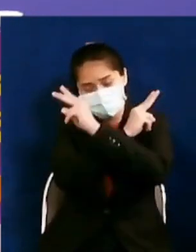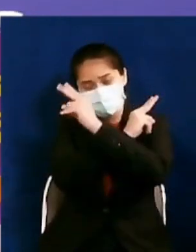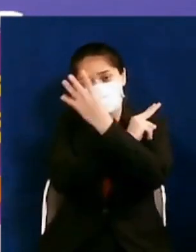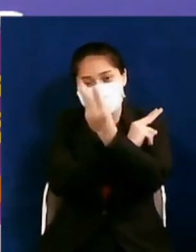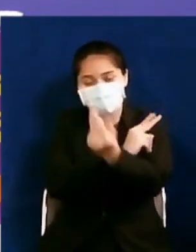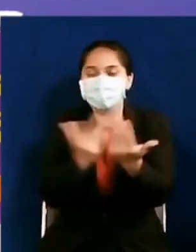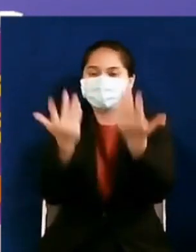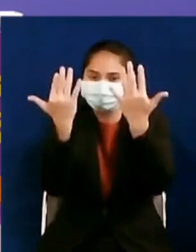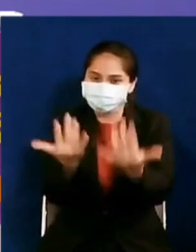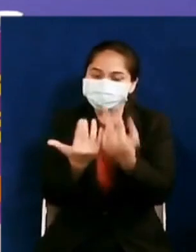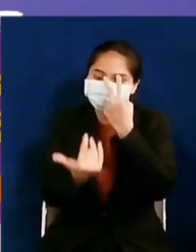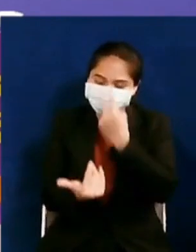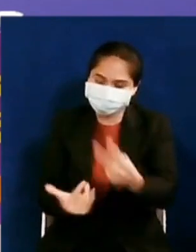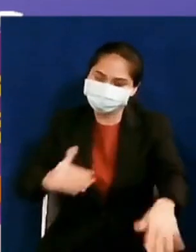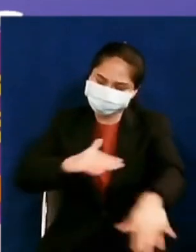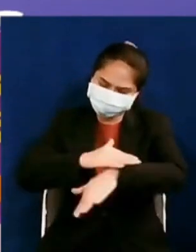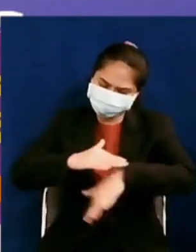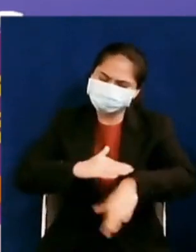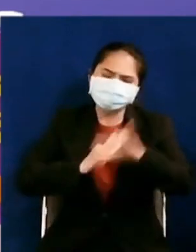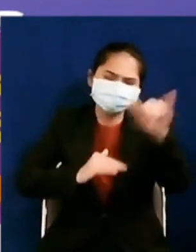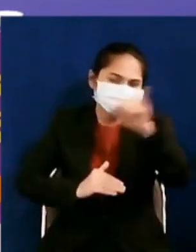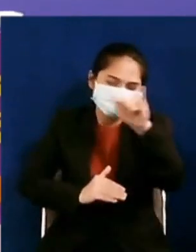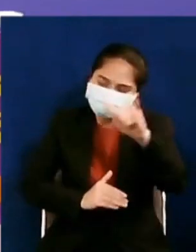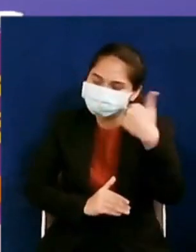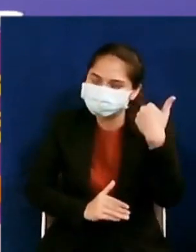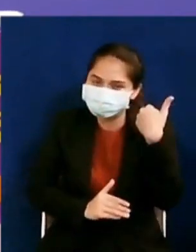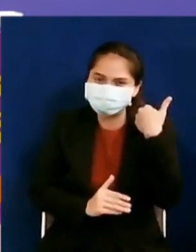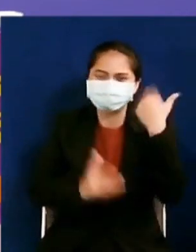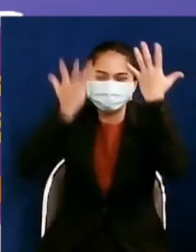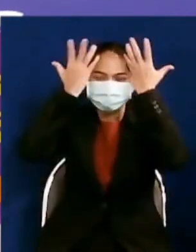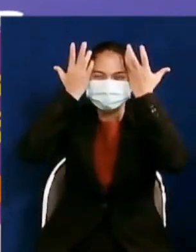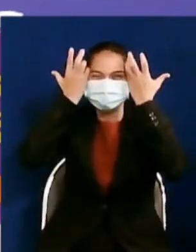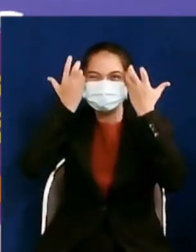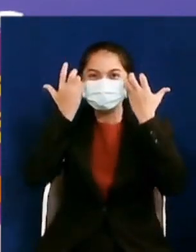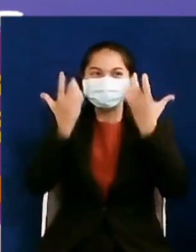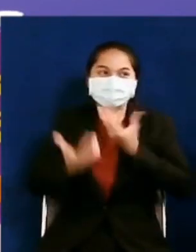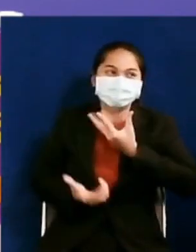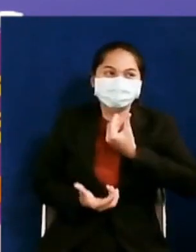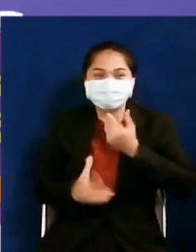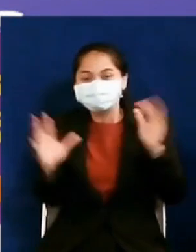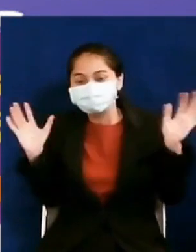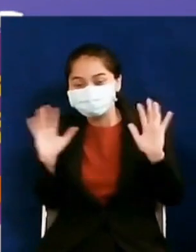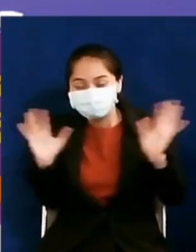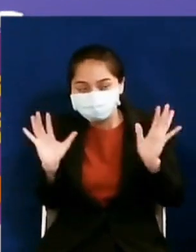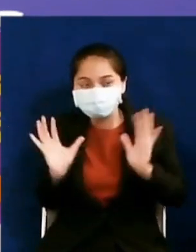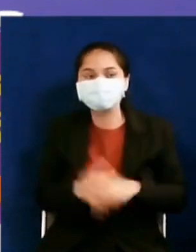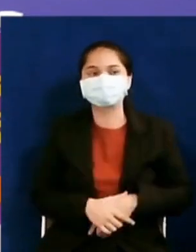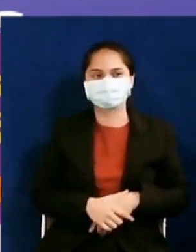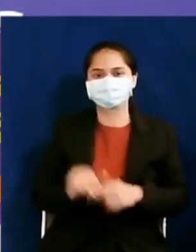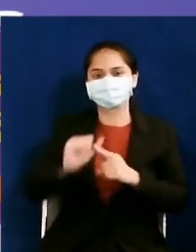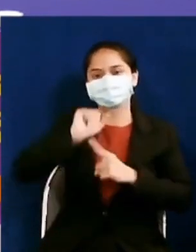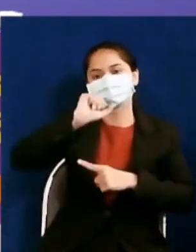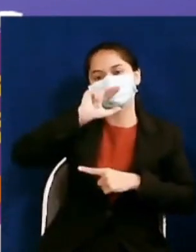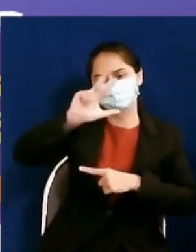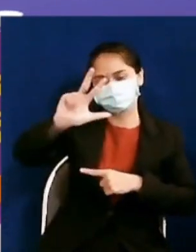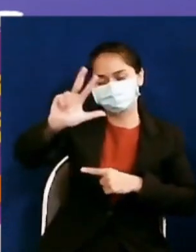างตั้งแต่เปิดประเทศ1พฤศจิกายนคุณหมอบอกว่าได้ตัวอย่างมา75ตัวอย่างค่ะตรวจไปแล้ว45ตัวอย่างกำลังตรวจอีก